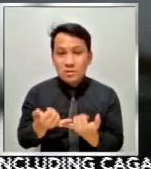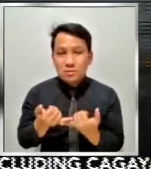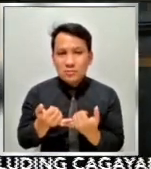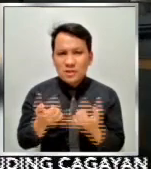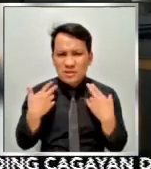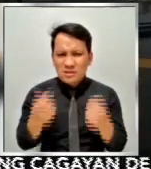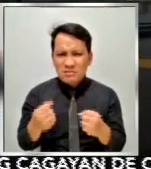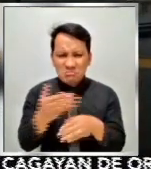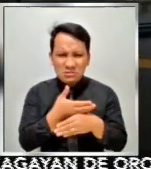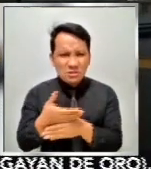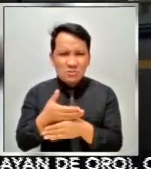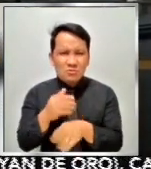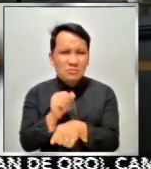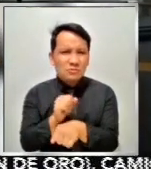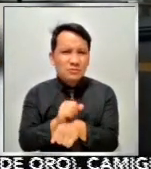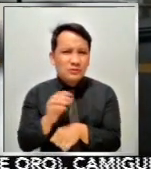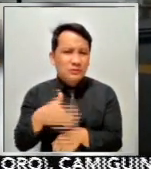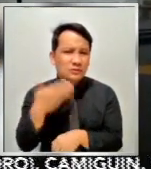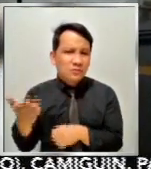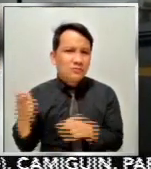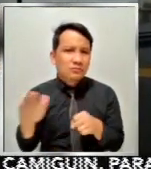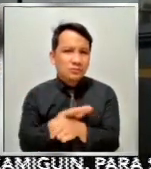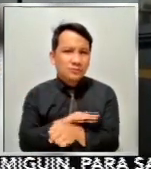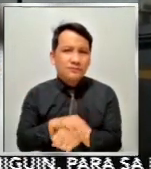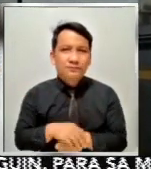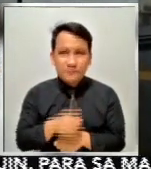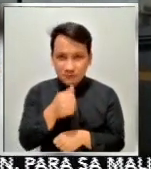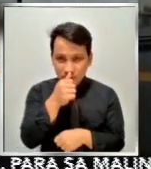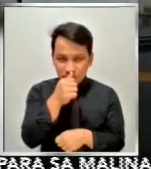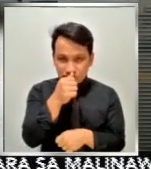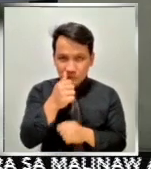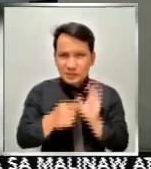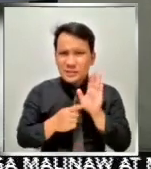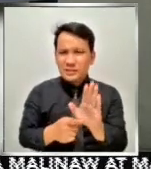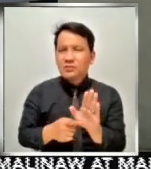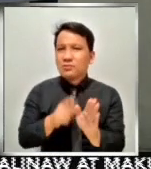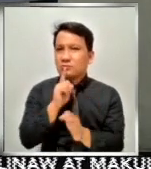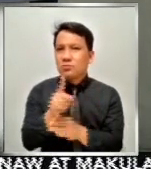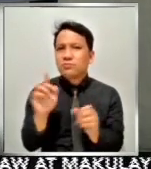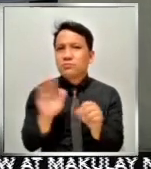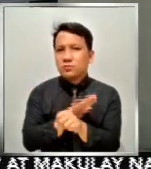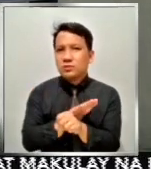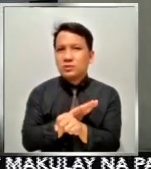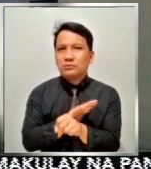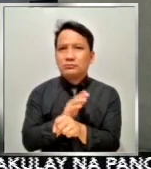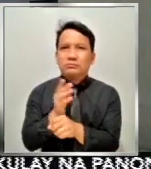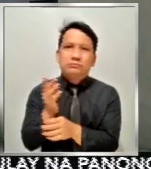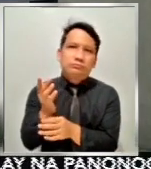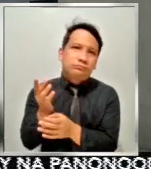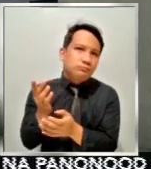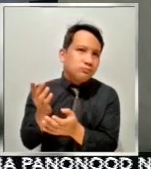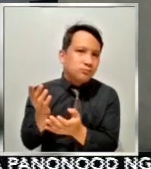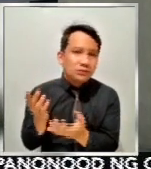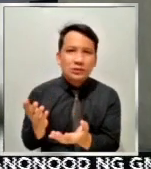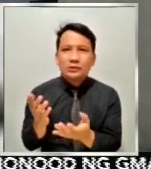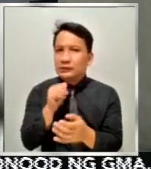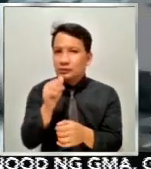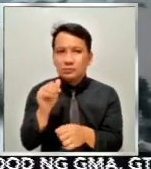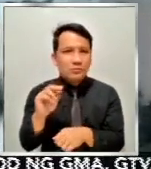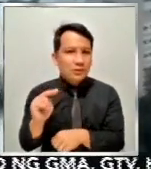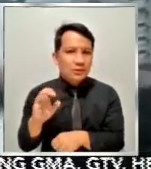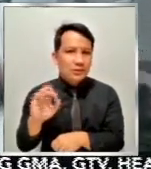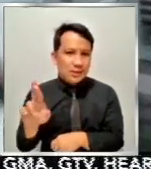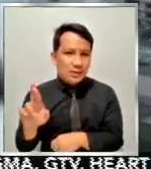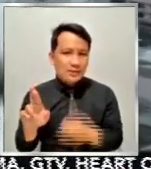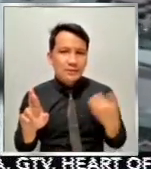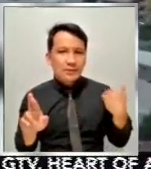workers. Talaga pong punong-puno na, actually, kinect namin, hindi lang po sa National Capital Region,